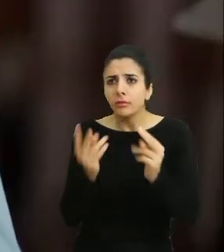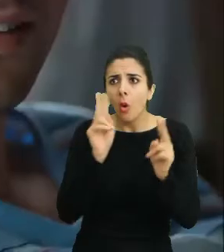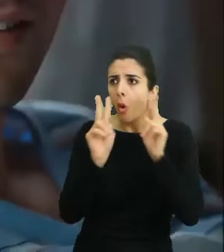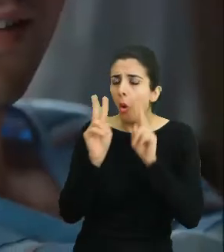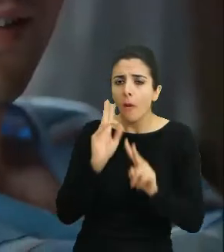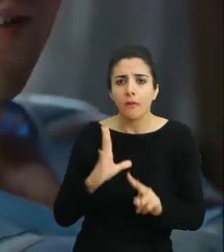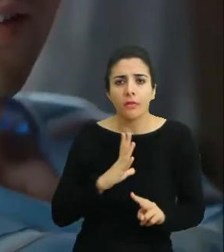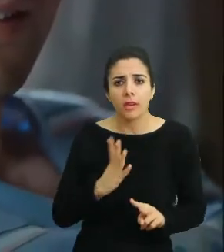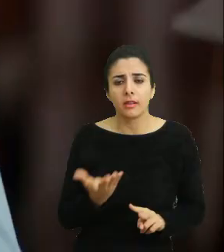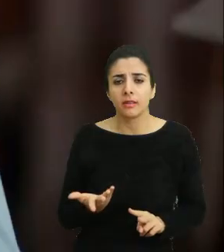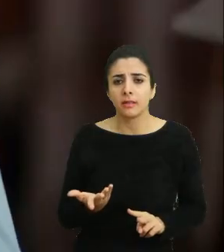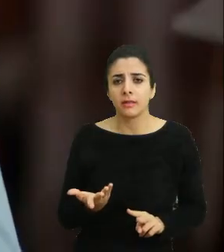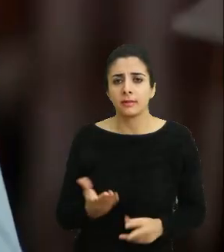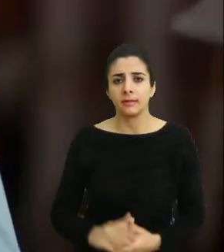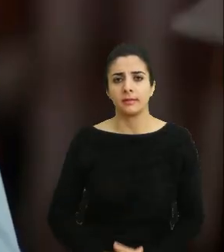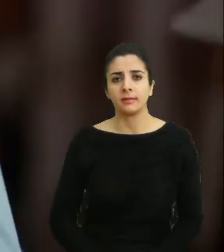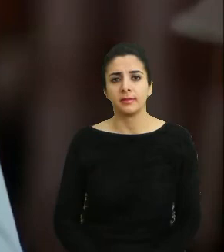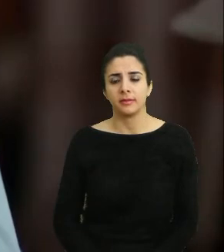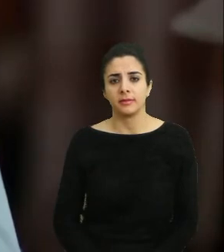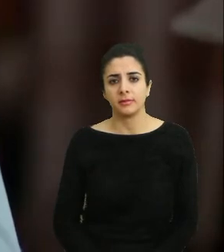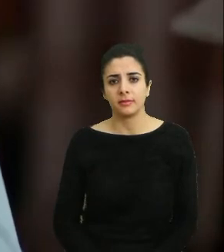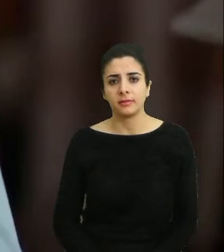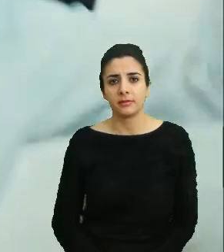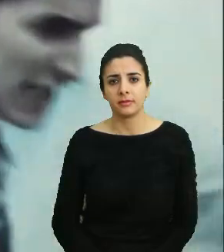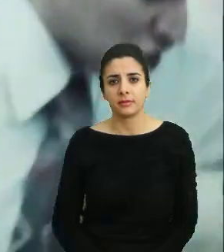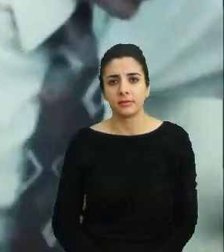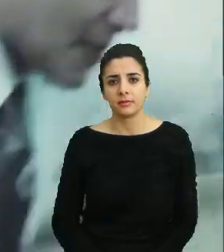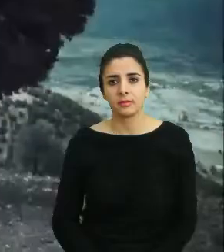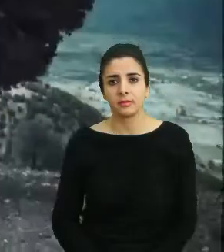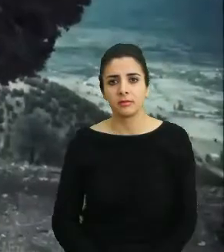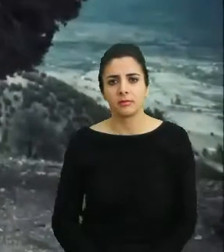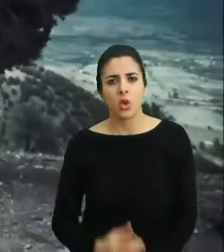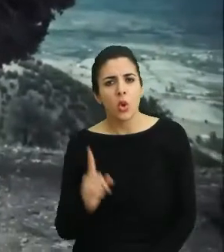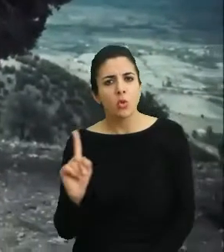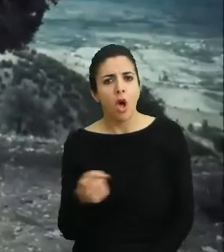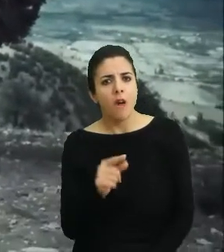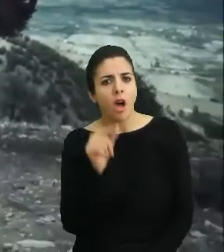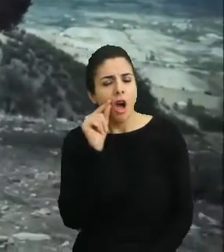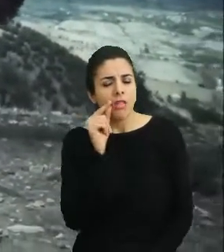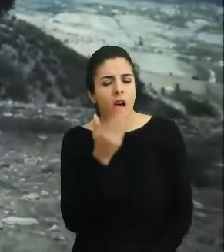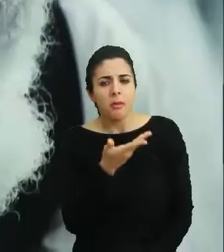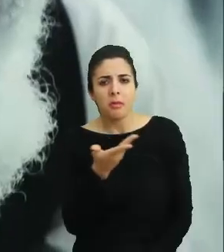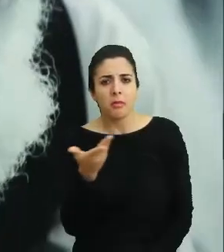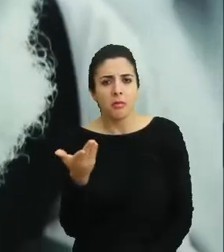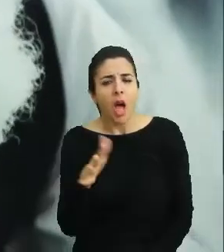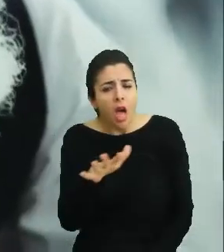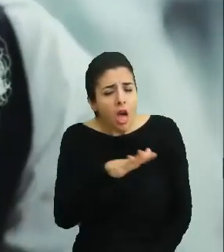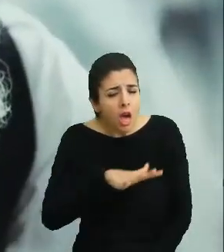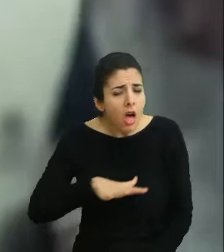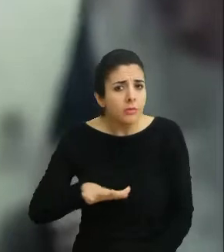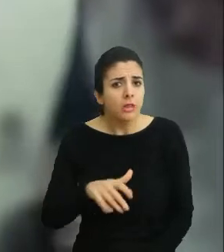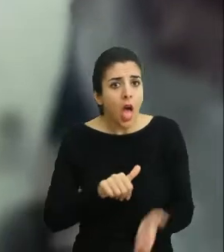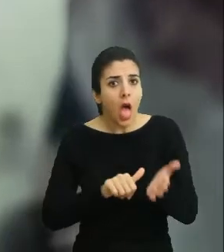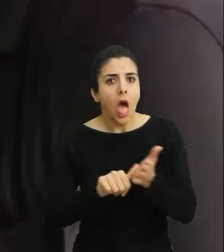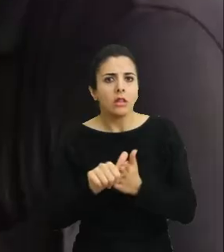çıkıyor. Gözünün önüne onlarla ilgili geçmişe ait anlar geliyor. Acayip acayip adamlar. Hepsi.